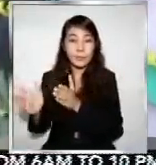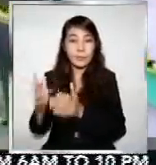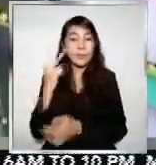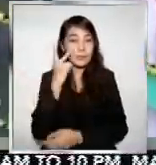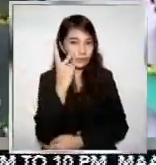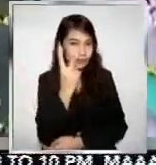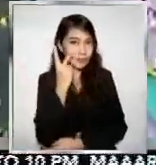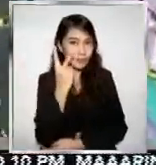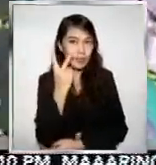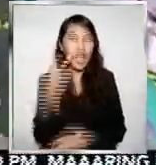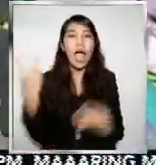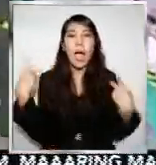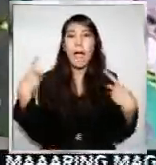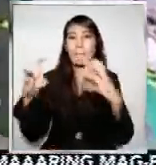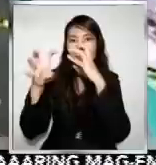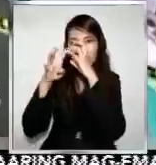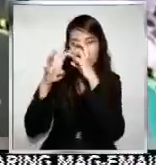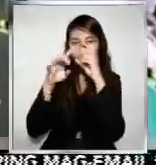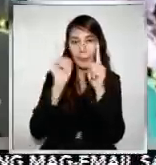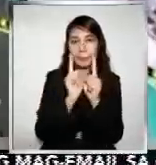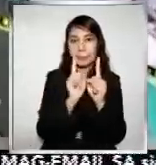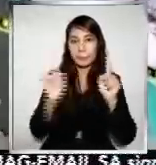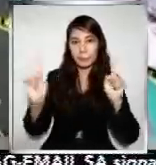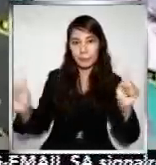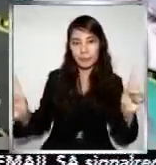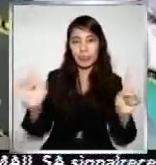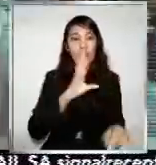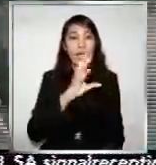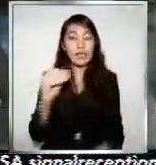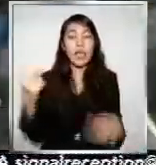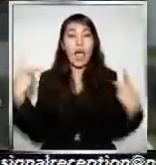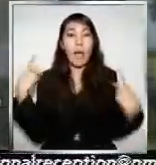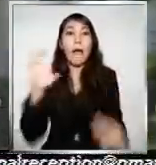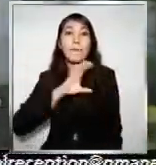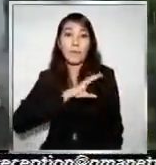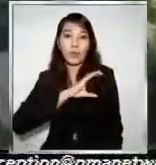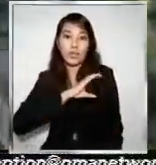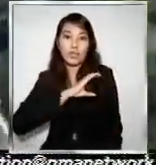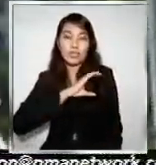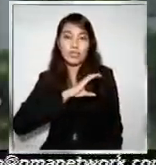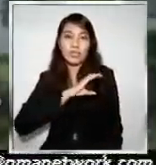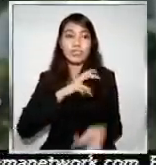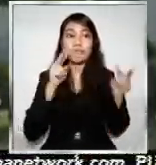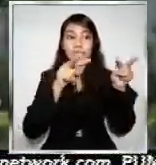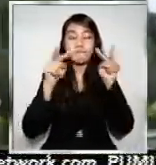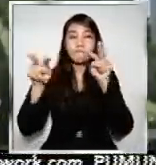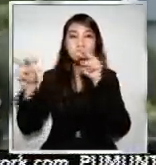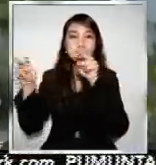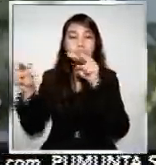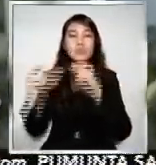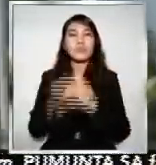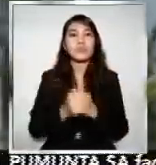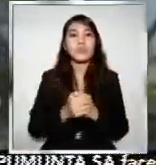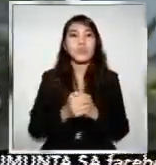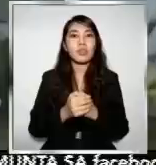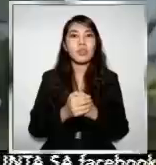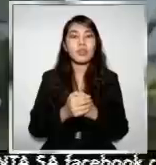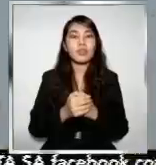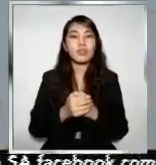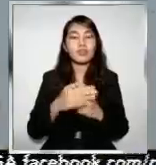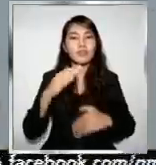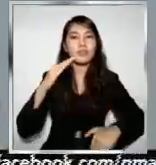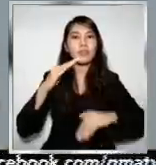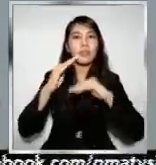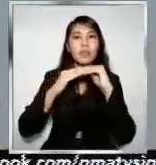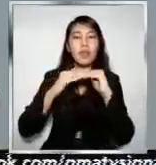pinatutupad ang social distancing at may mga pulis din sa lugar ng payout. Base sa pinakahuling tala, umabot na sa 51 ang kumpirmadong